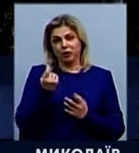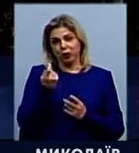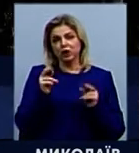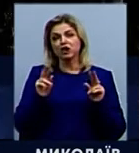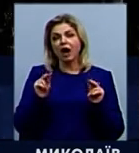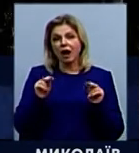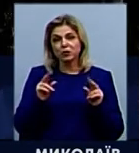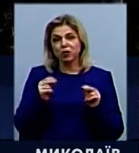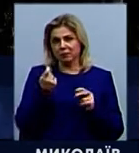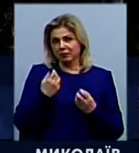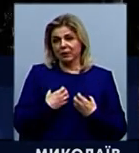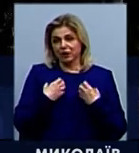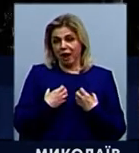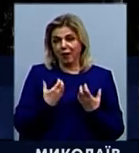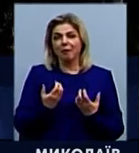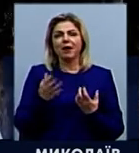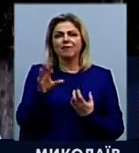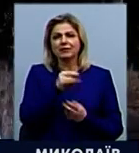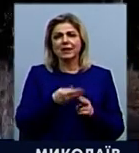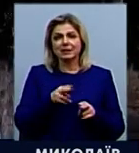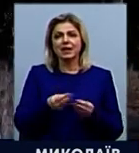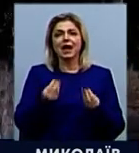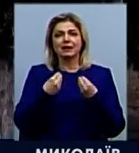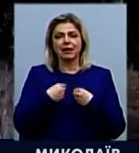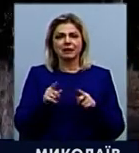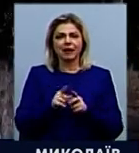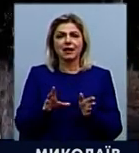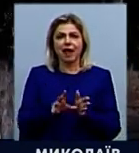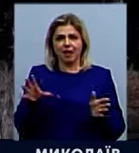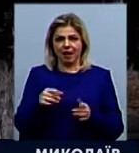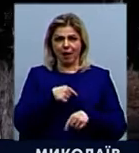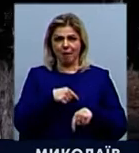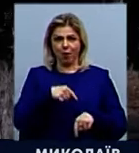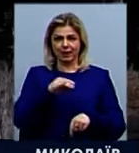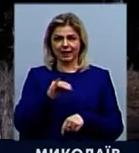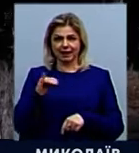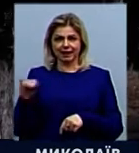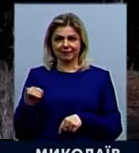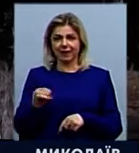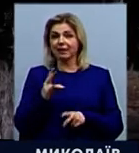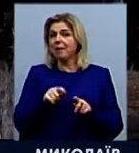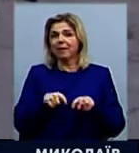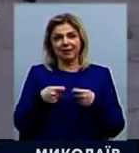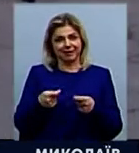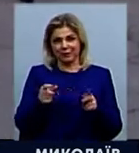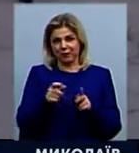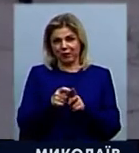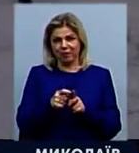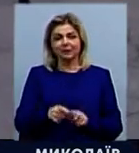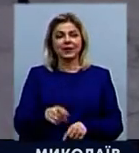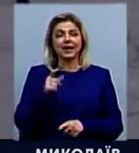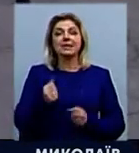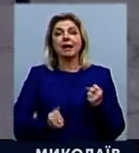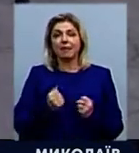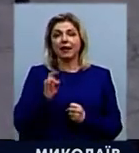все це дає такий заряд емоцій, просто не передати словами. Забіг «Мрії» у